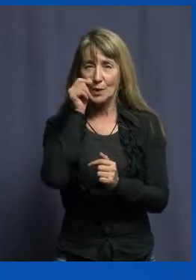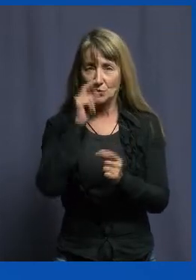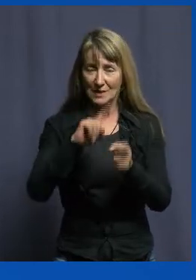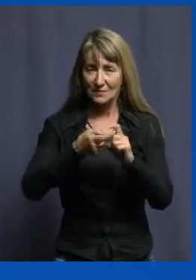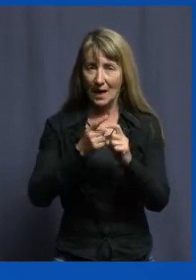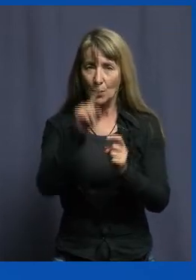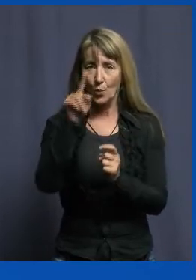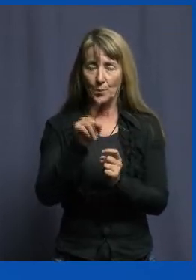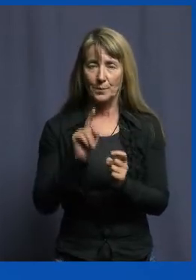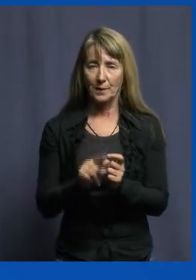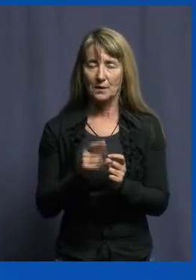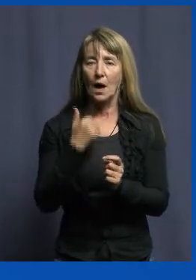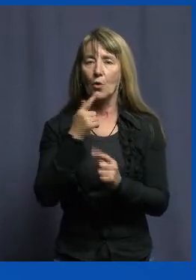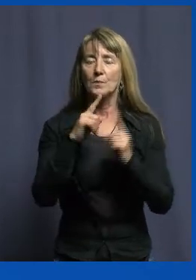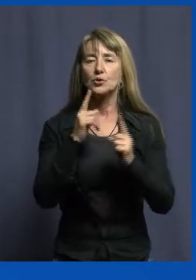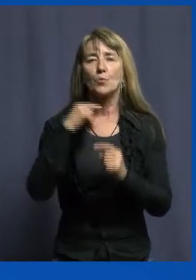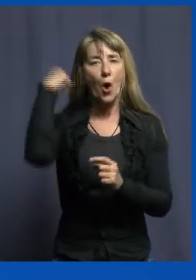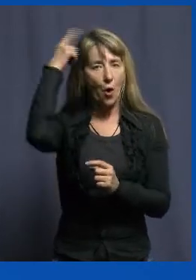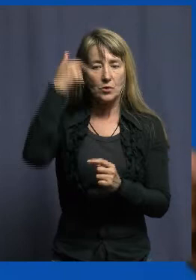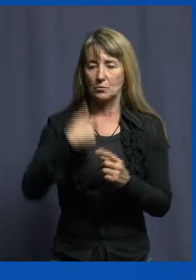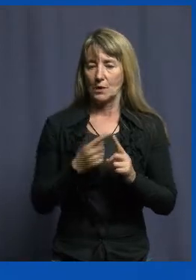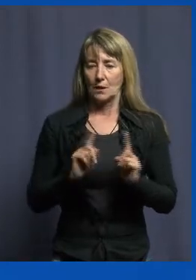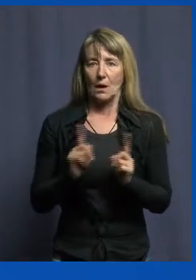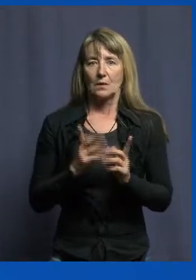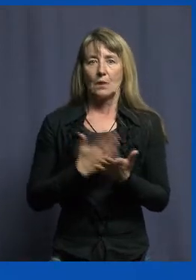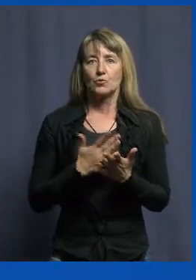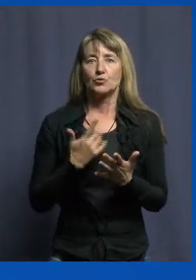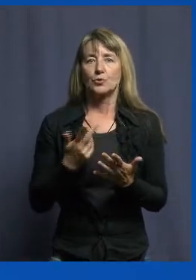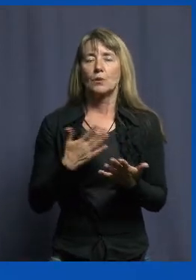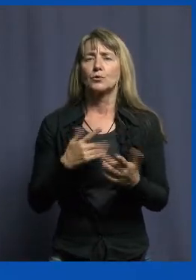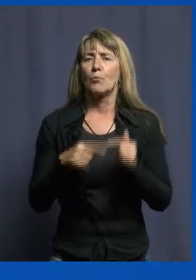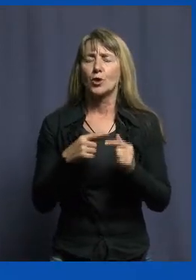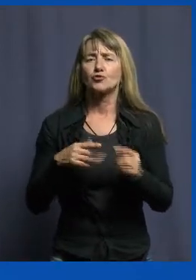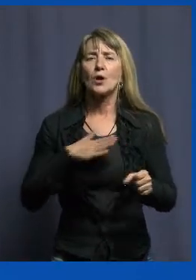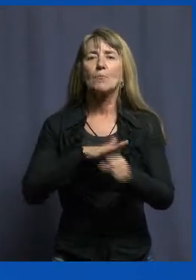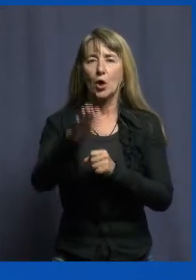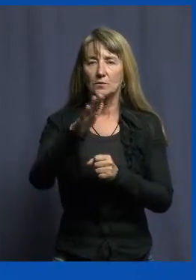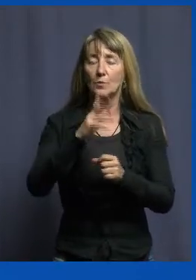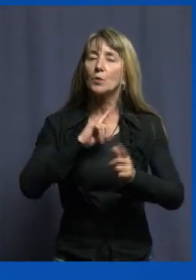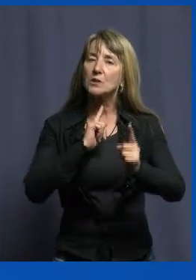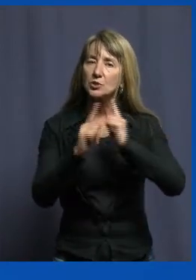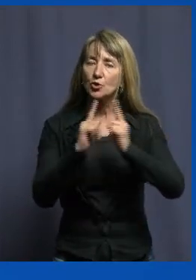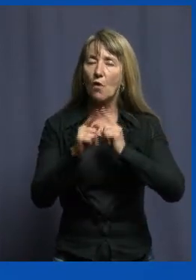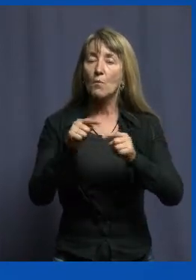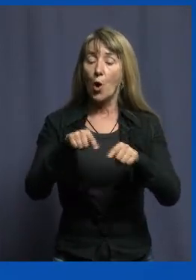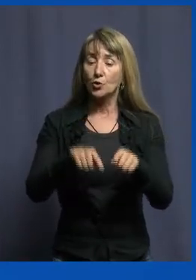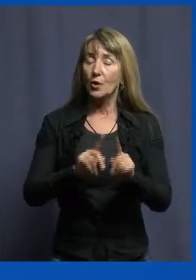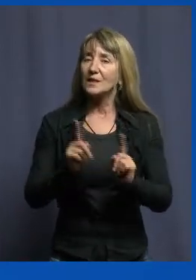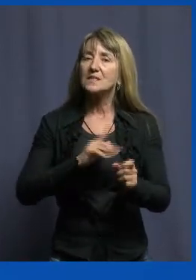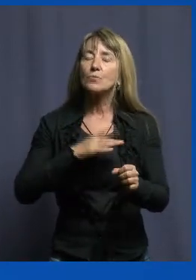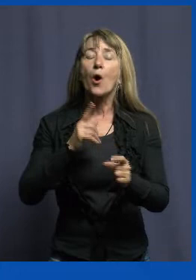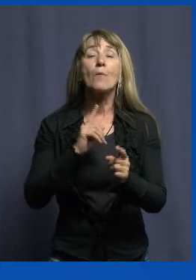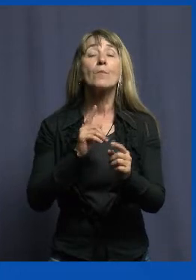stvari u pitanju. Ako pričamo o Kosovu, mi nismo, nikad ne možemo da budemo valjda politički protivnici. Moramo da se dogovorimo oko toga, a da nismo